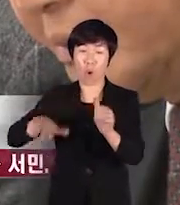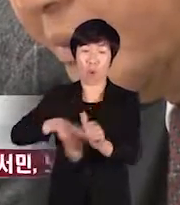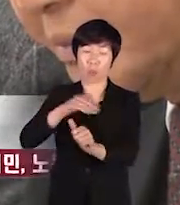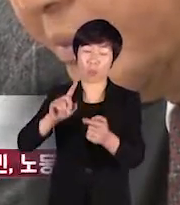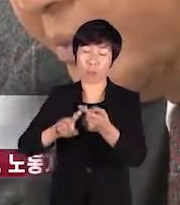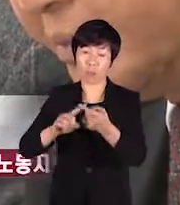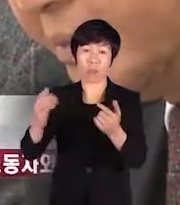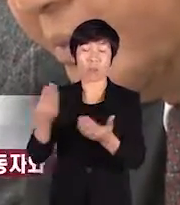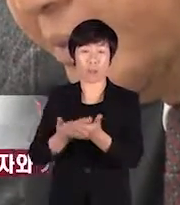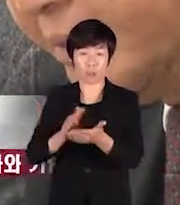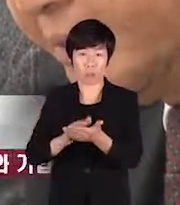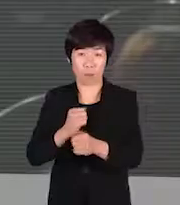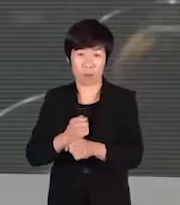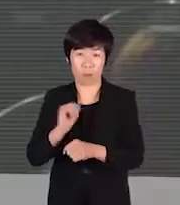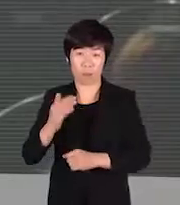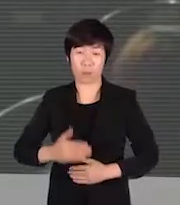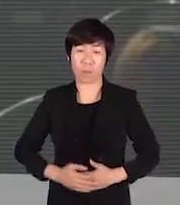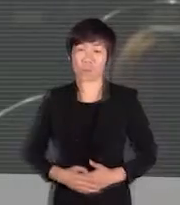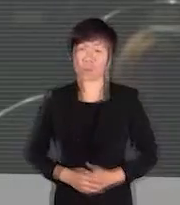개선하는 사업입니다.